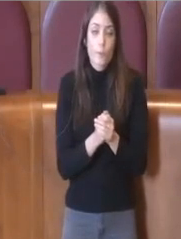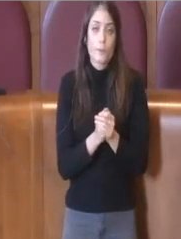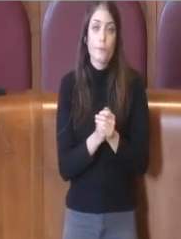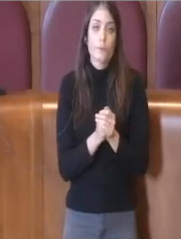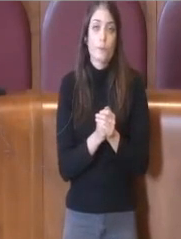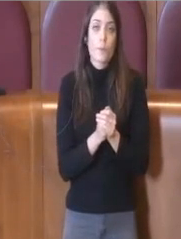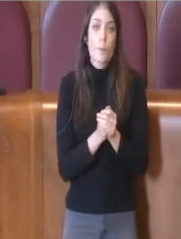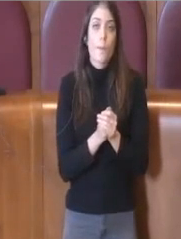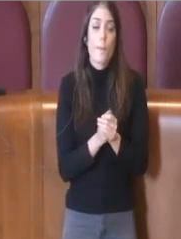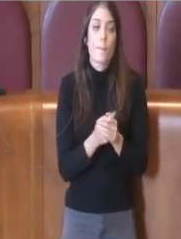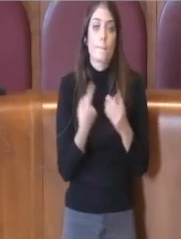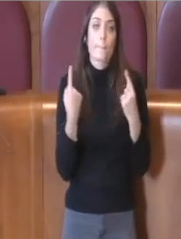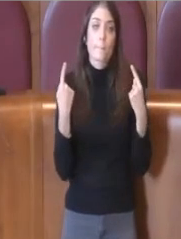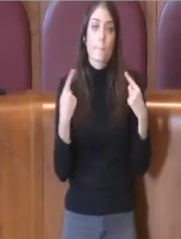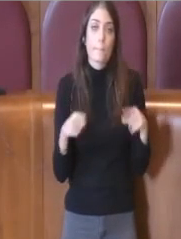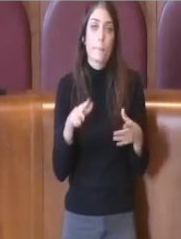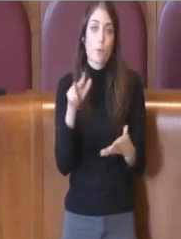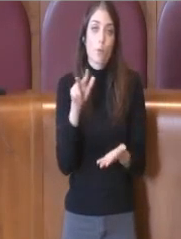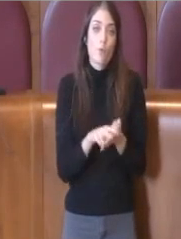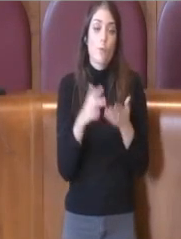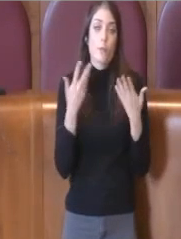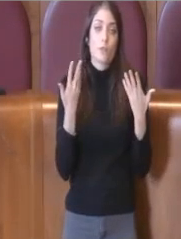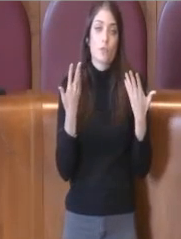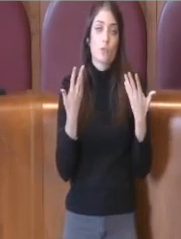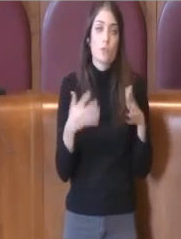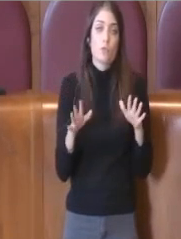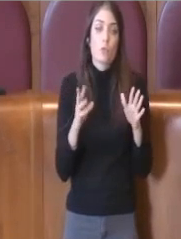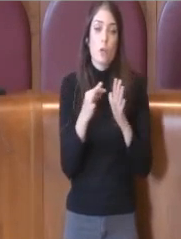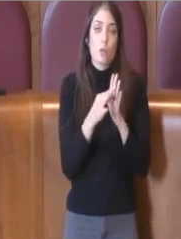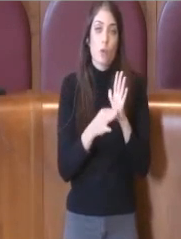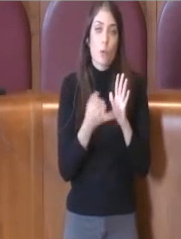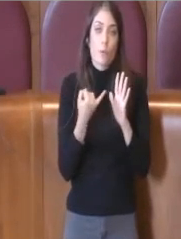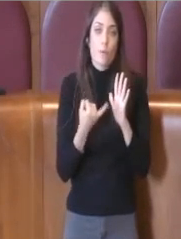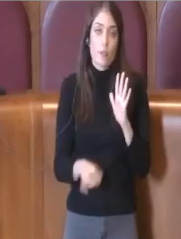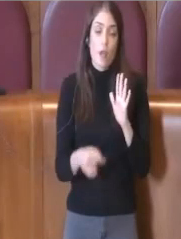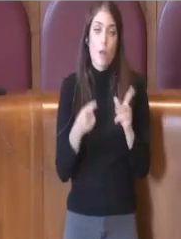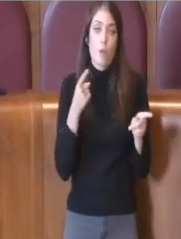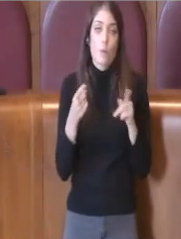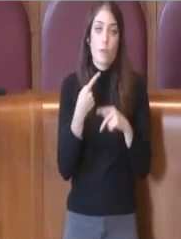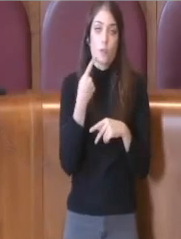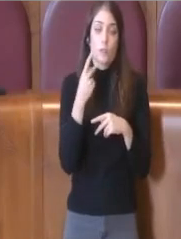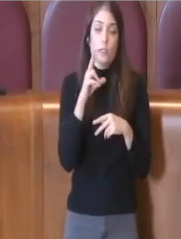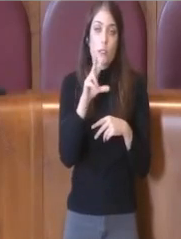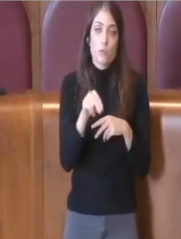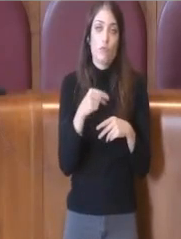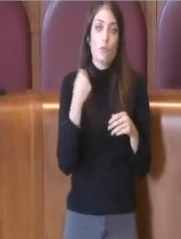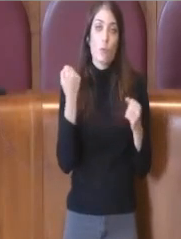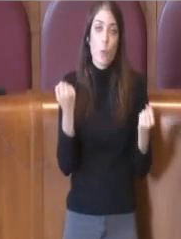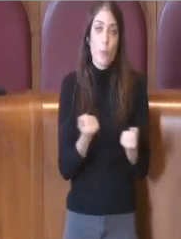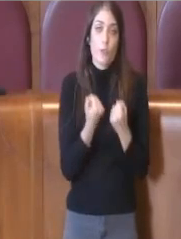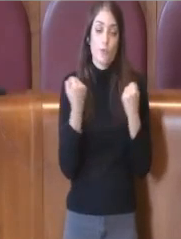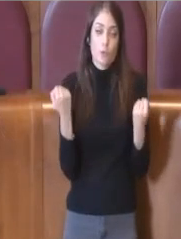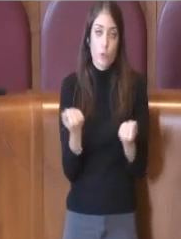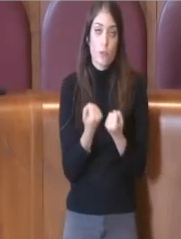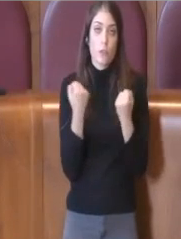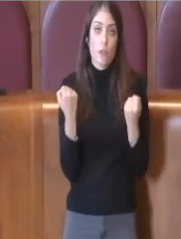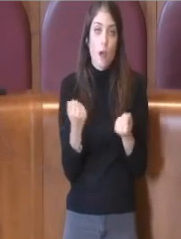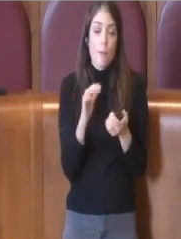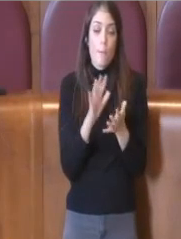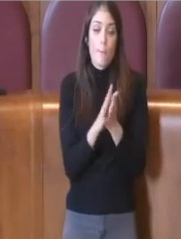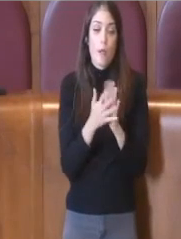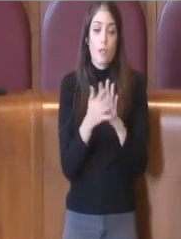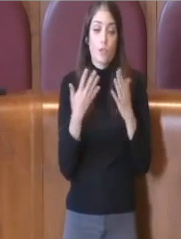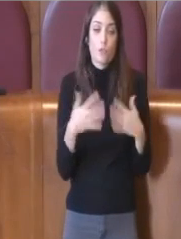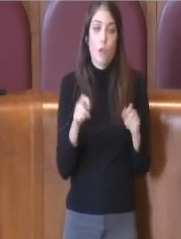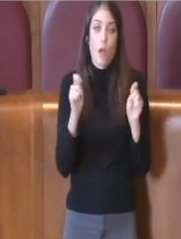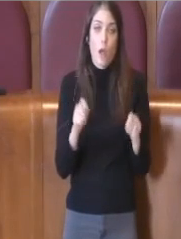E questa cosa in un certo qual modo è confermata laddove nelle norme finali, se non erro, quando si parla di pubblicità, in cui si dice dei patti già